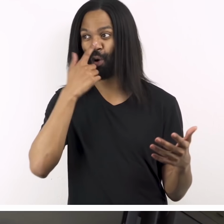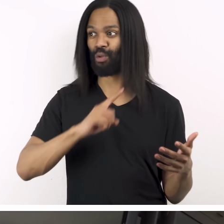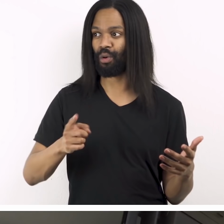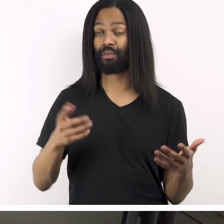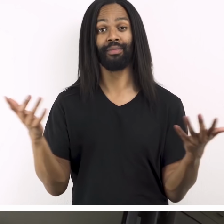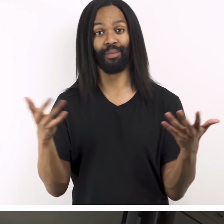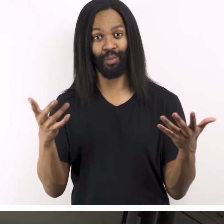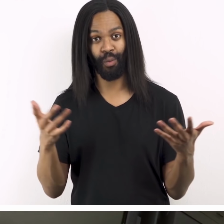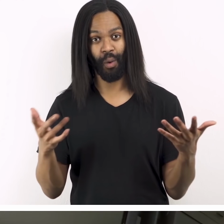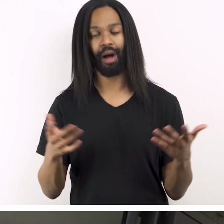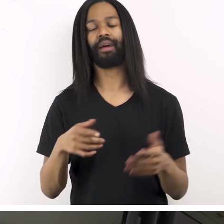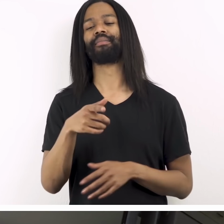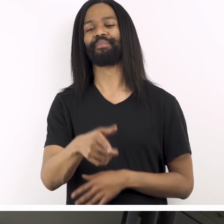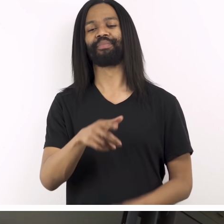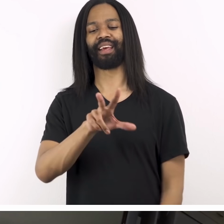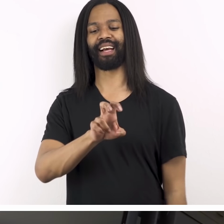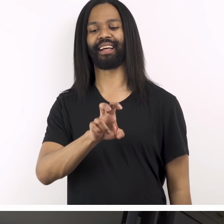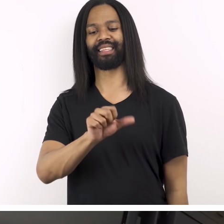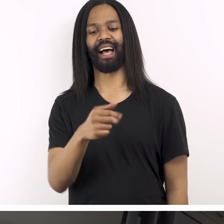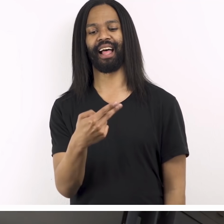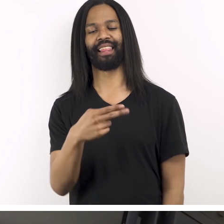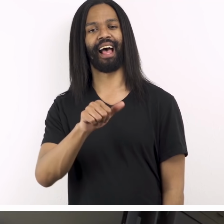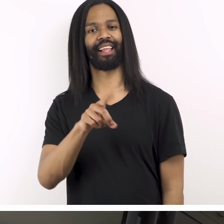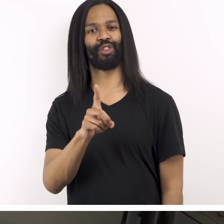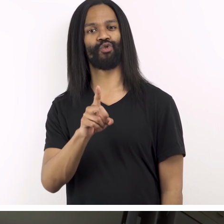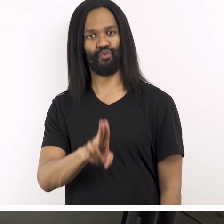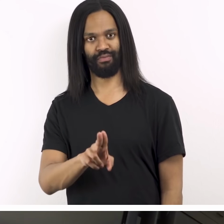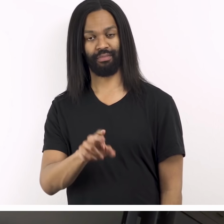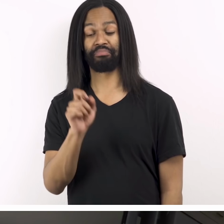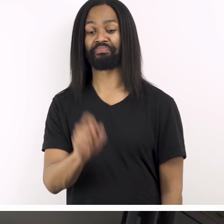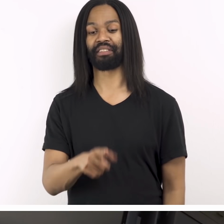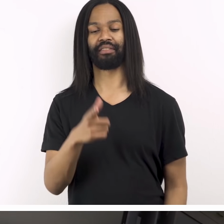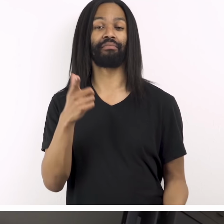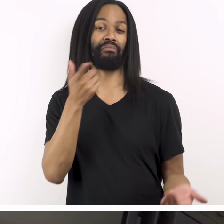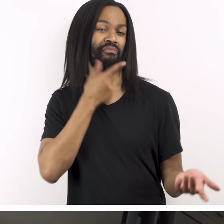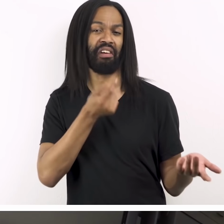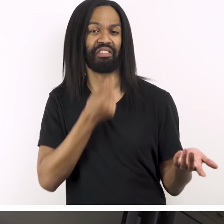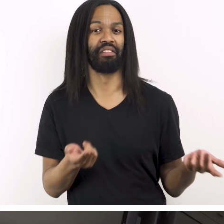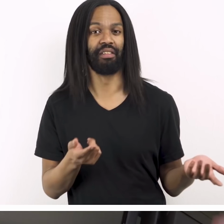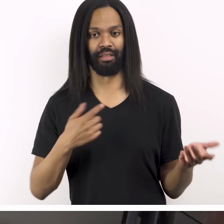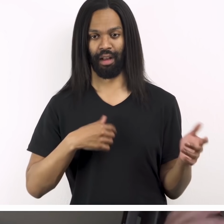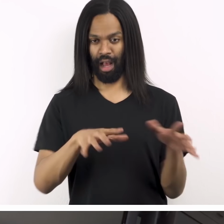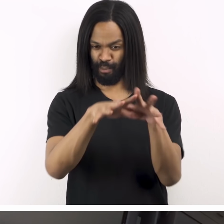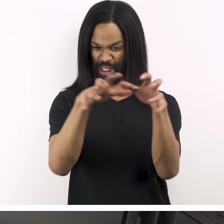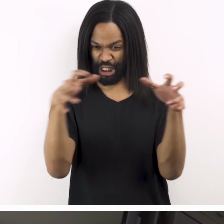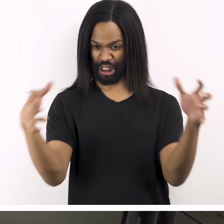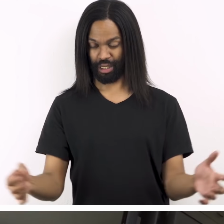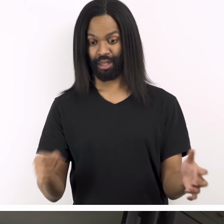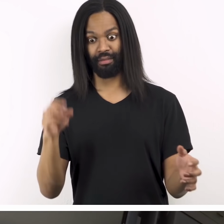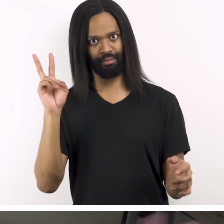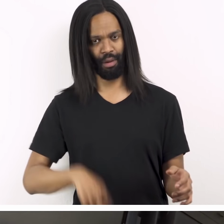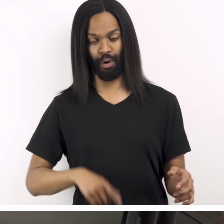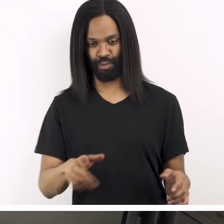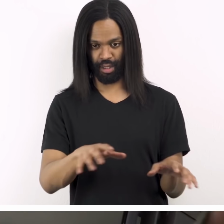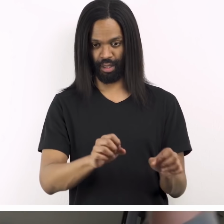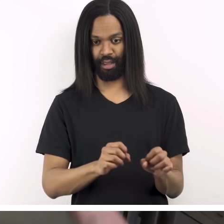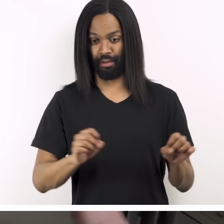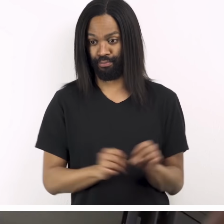alors qu'on pourrait croire que non, c'est le Xanadu. Le Xanadu, c'est aussi un philodendron facile, il pousse très bien, moi pareil j'ai des buissons, lui il a une